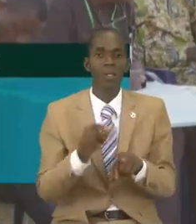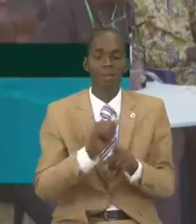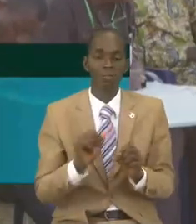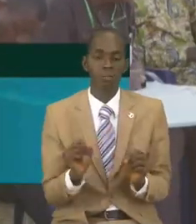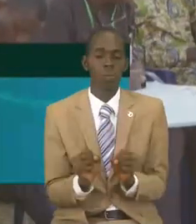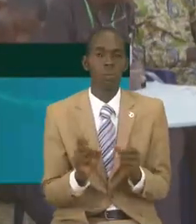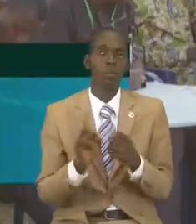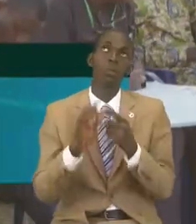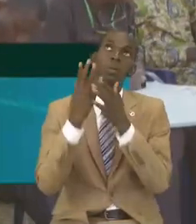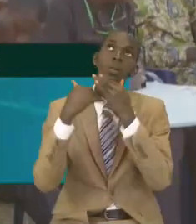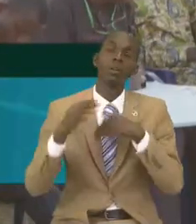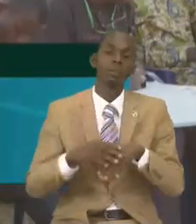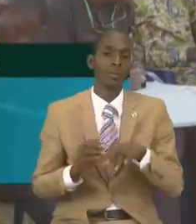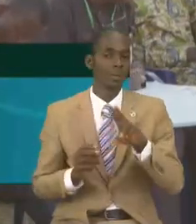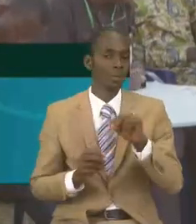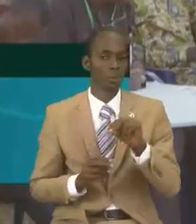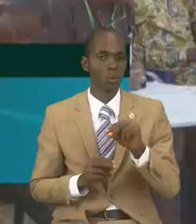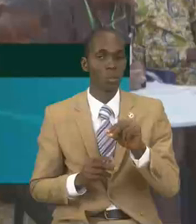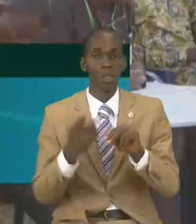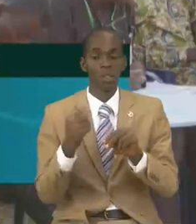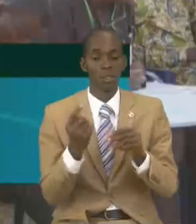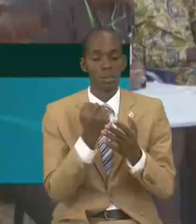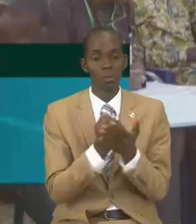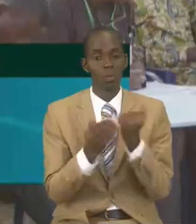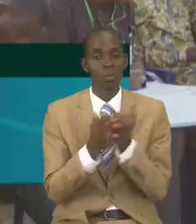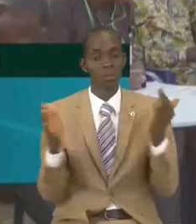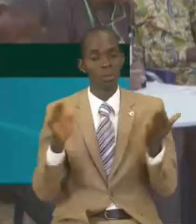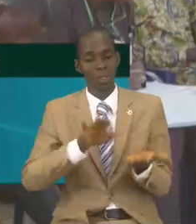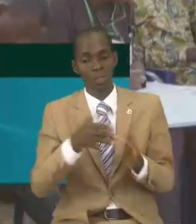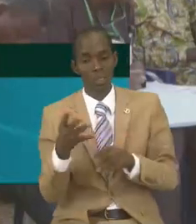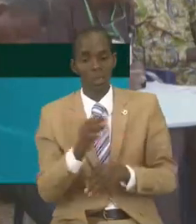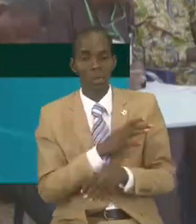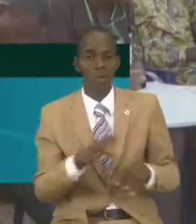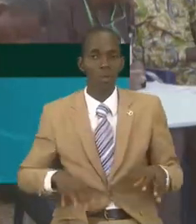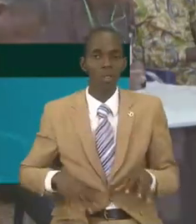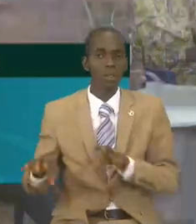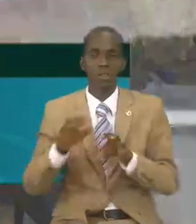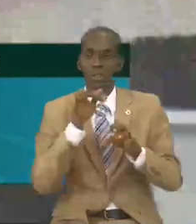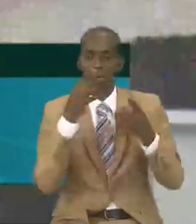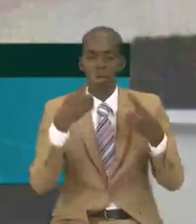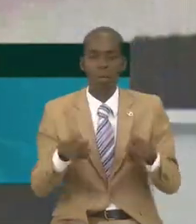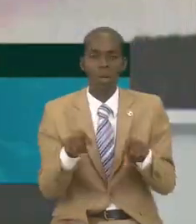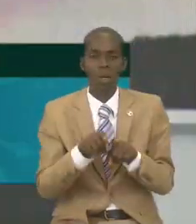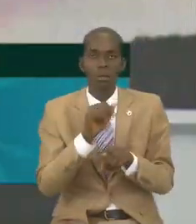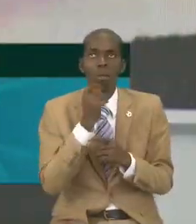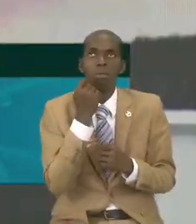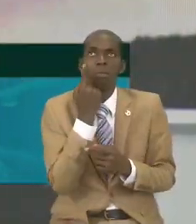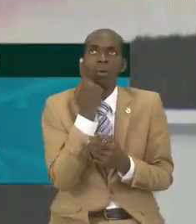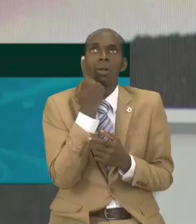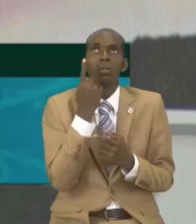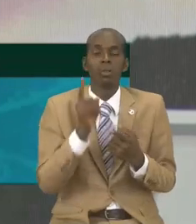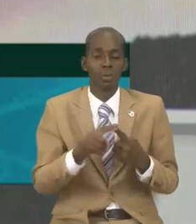choc pour le ciel. La crucifixion de Christ n'était pas une surprise pour